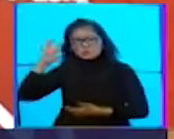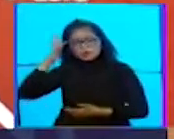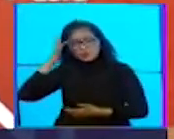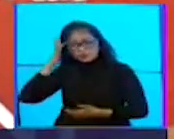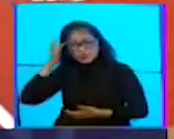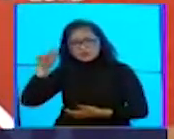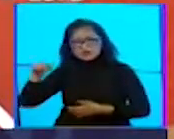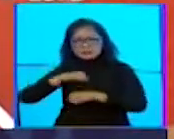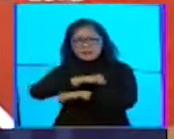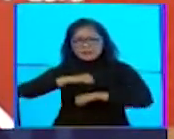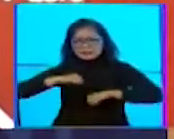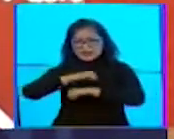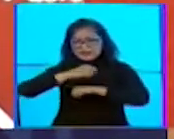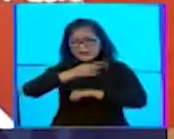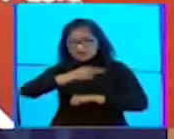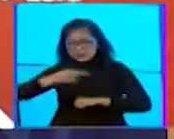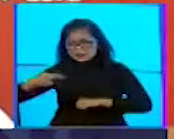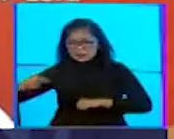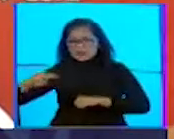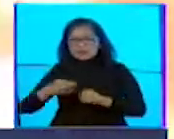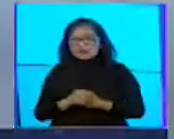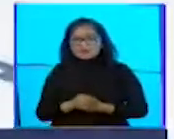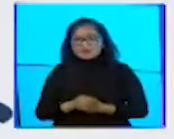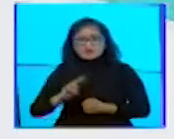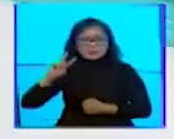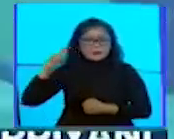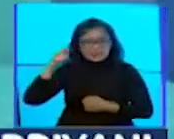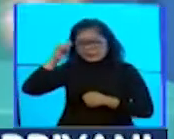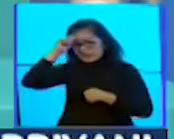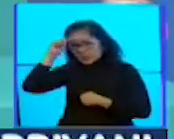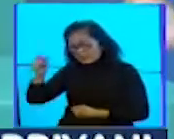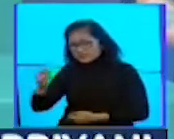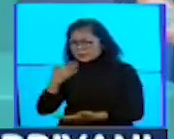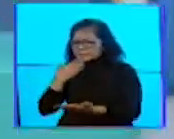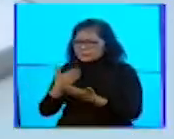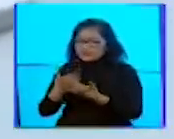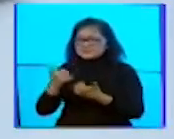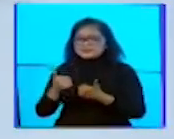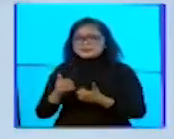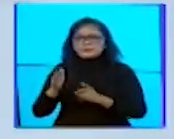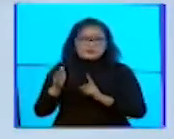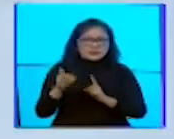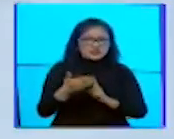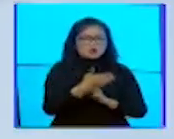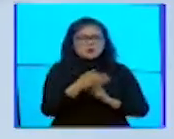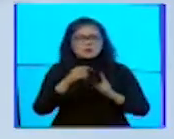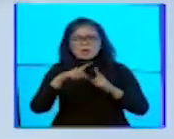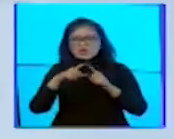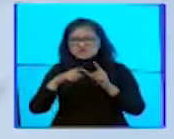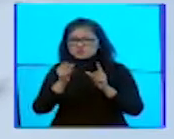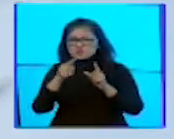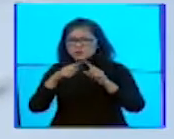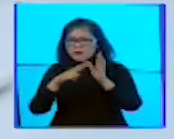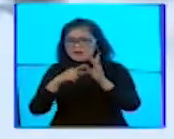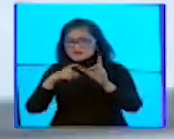atlet Indonesia, apalagi sewaktu kami berprestasi. Proteksi yang diperoleh Gracia dan Apriani merupakan asuransi